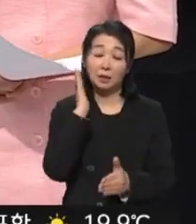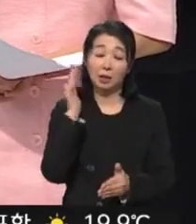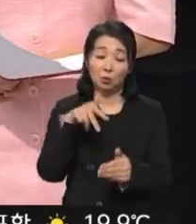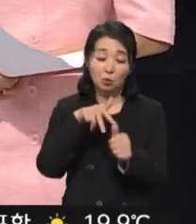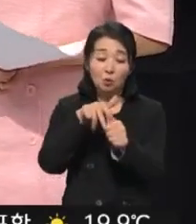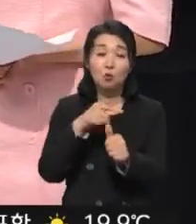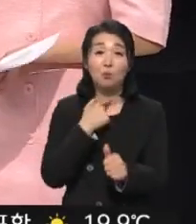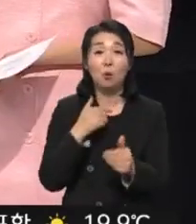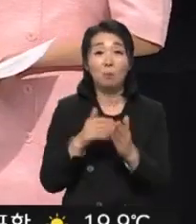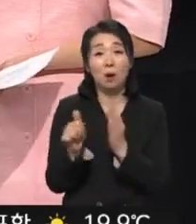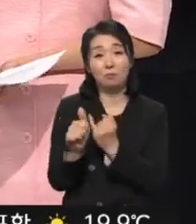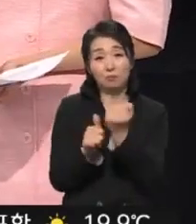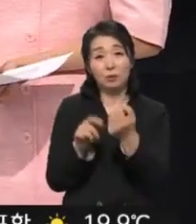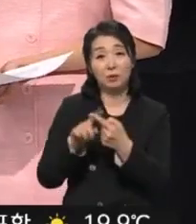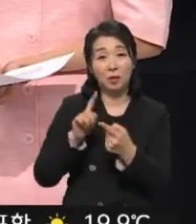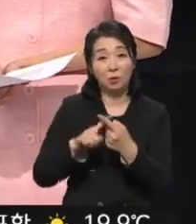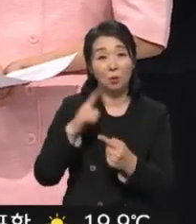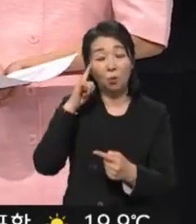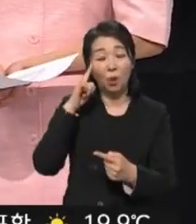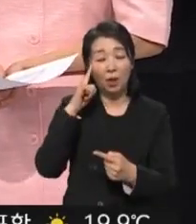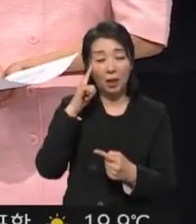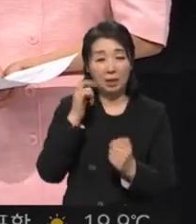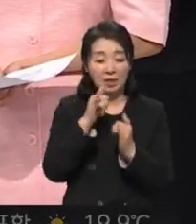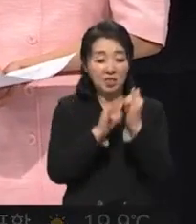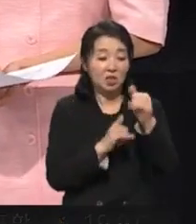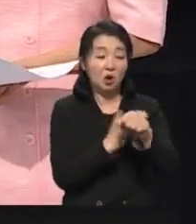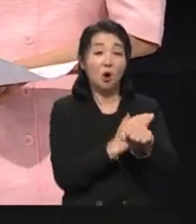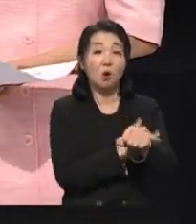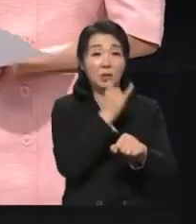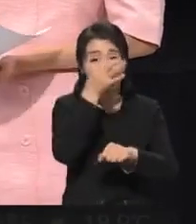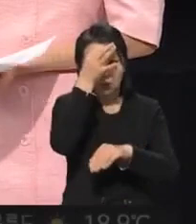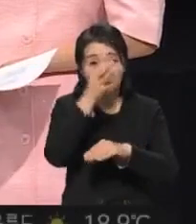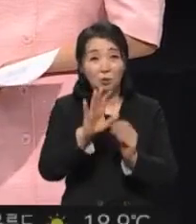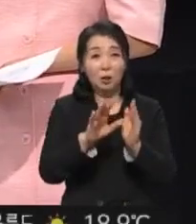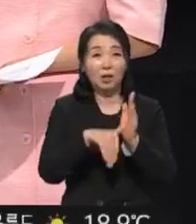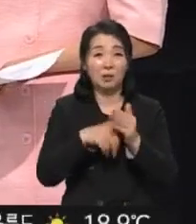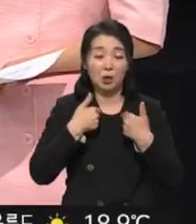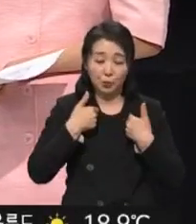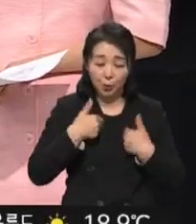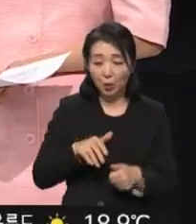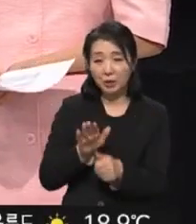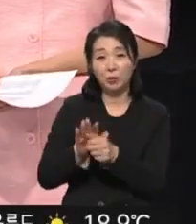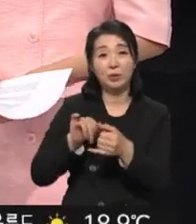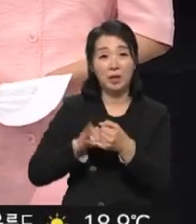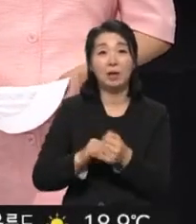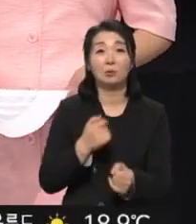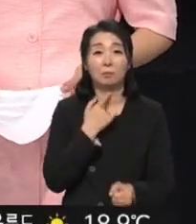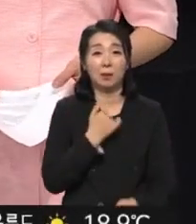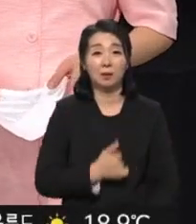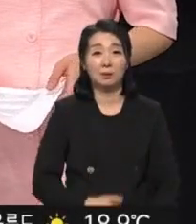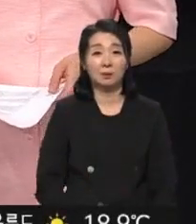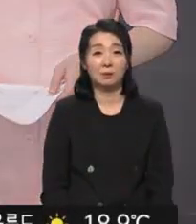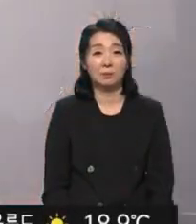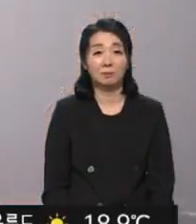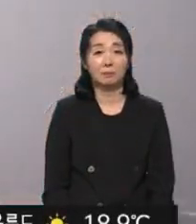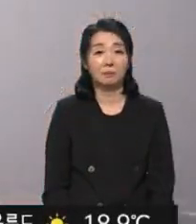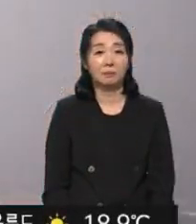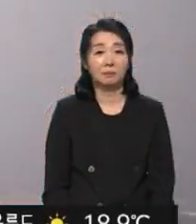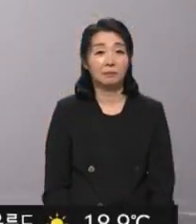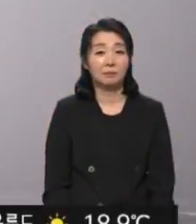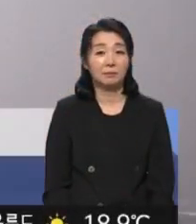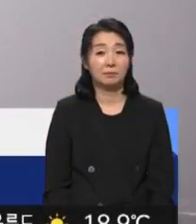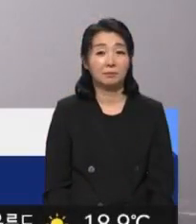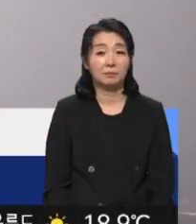윤 대통령의 부인으로 자신의 허위 이력 논란에 대해 사과하면서 조용한 내조를 약속한 바 있죠. 그리고